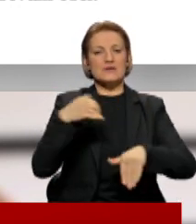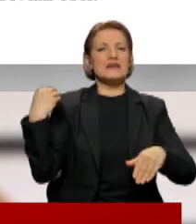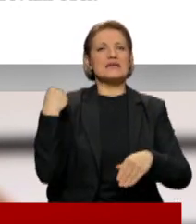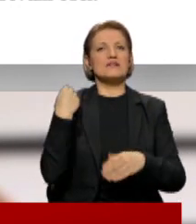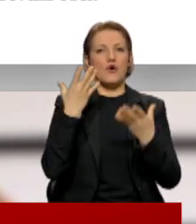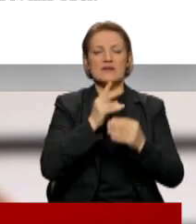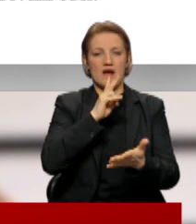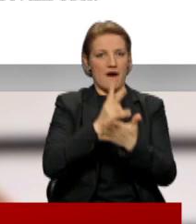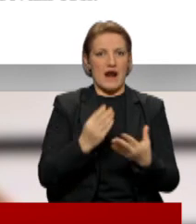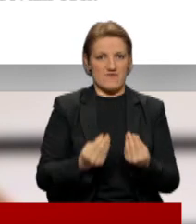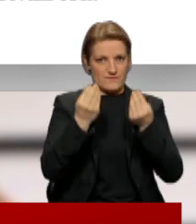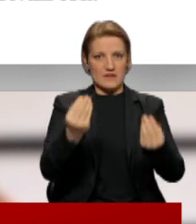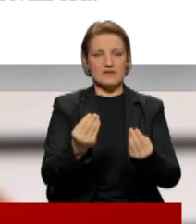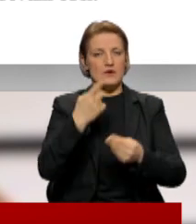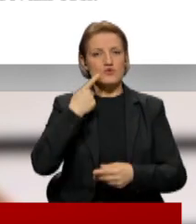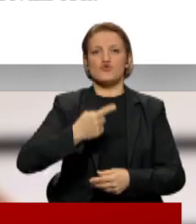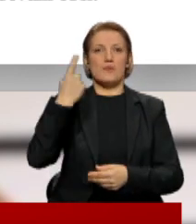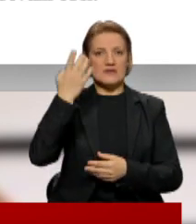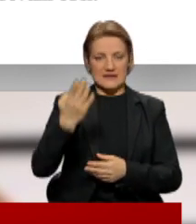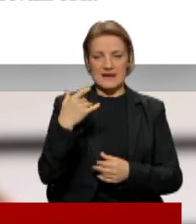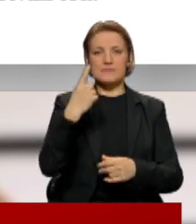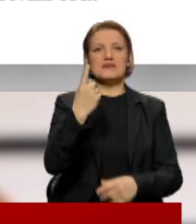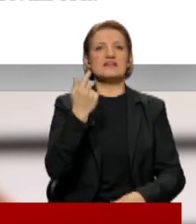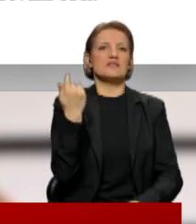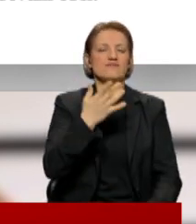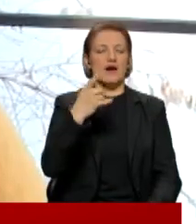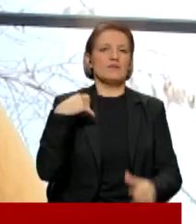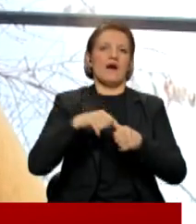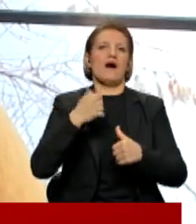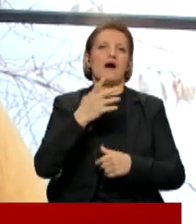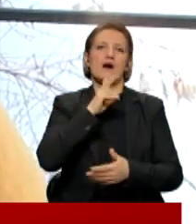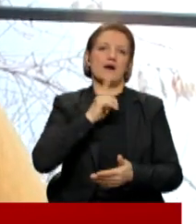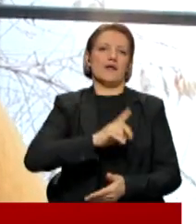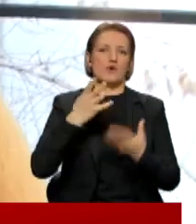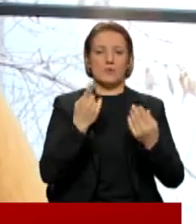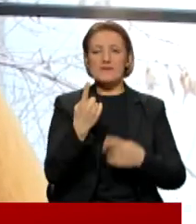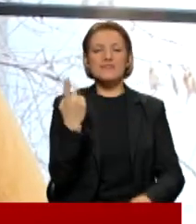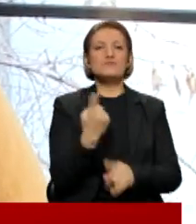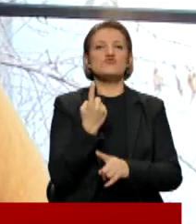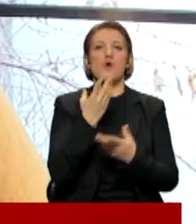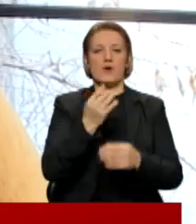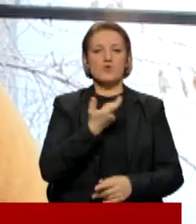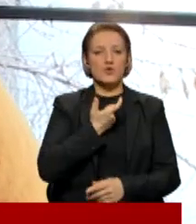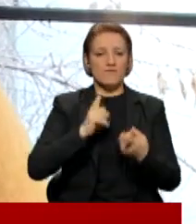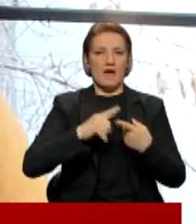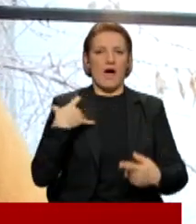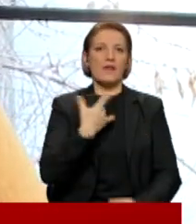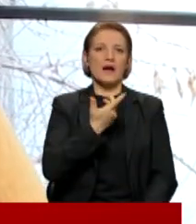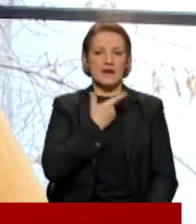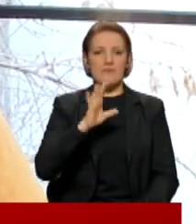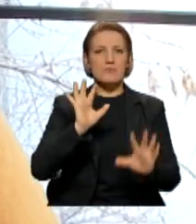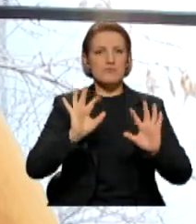yenilenmesine karar verilmesi halinde Cumhurbaşkanı bir defa daha aday olabilir Bir kereden bir şey olmaz ki hukukun ve anayasanın